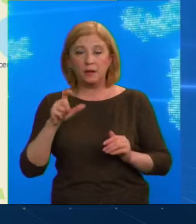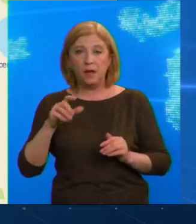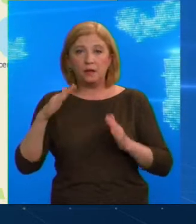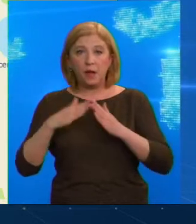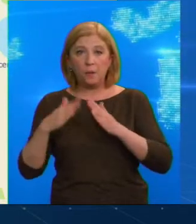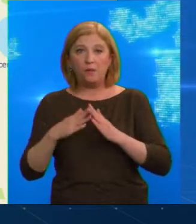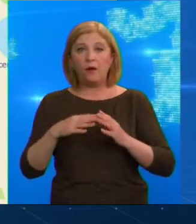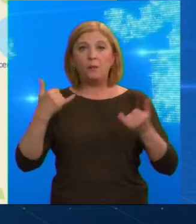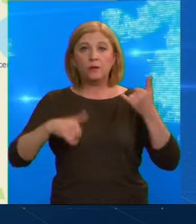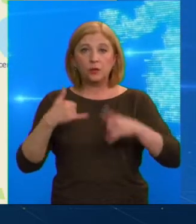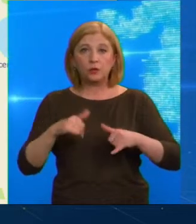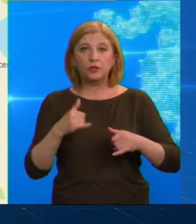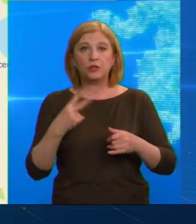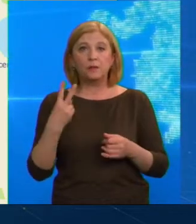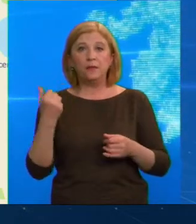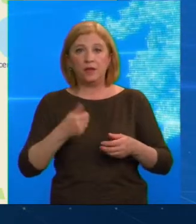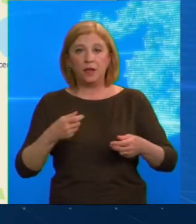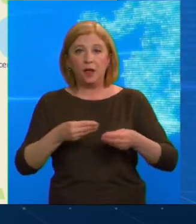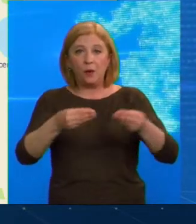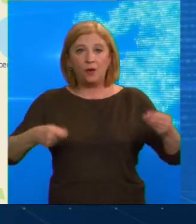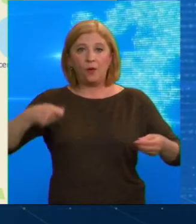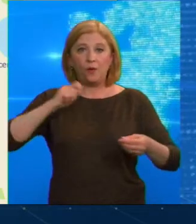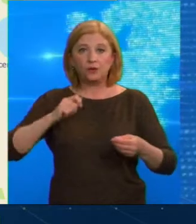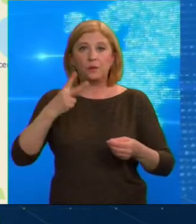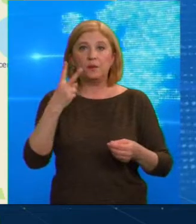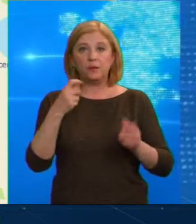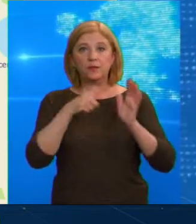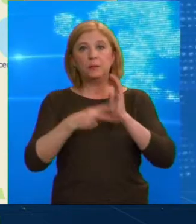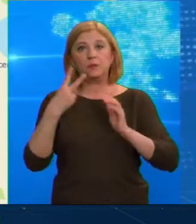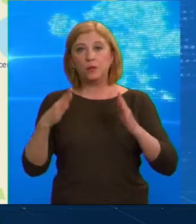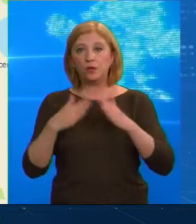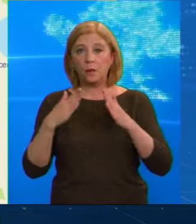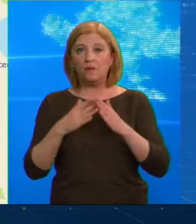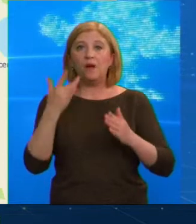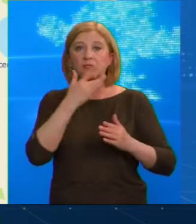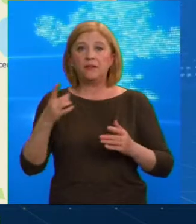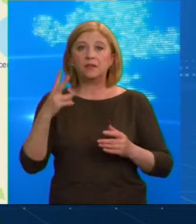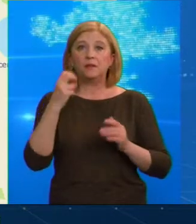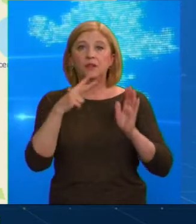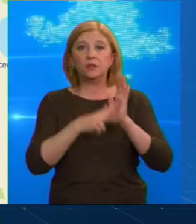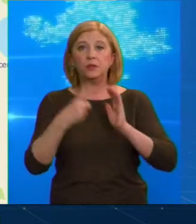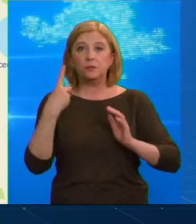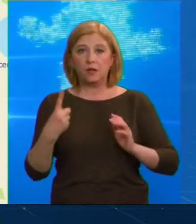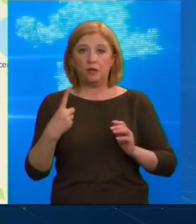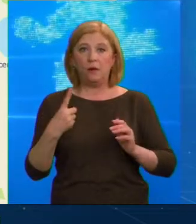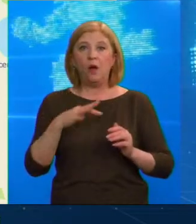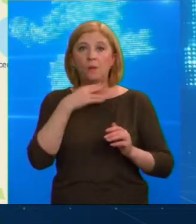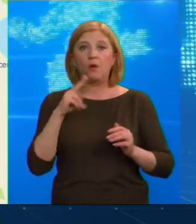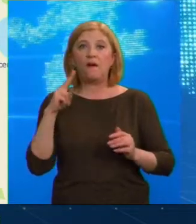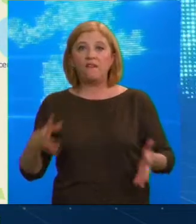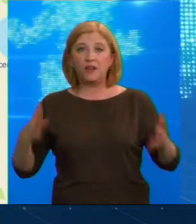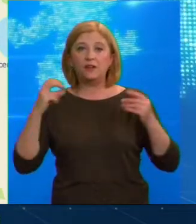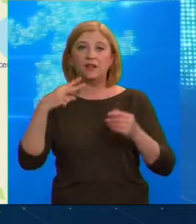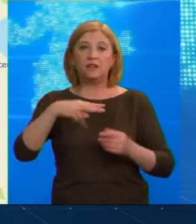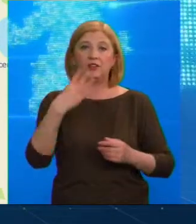районе 2 недели придется пользоваться тазиками и ковшами жителям 272 домов, в Советском – 281 многоквартирного и